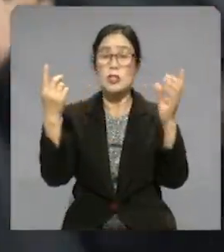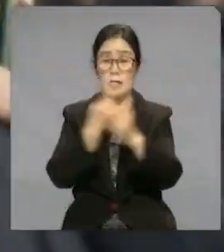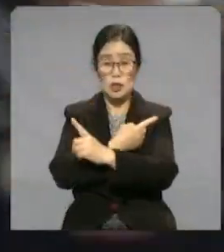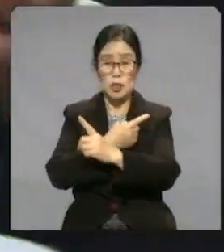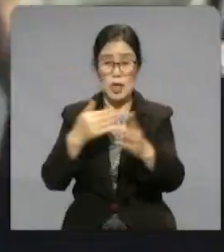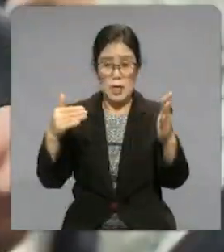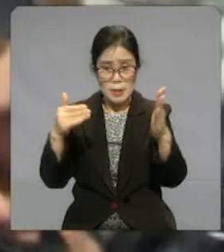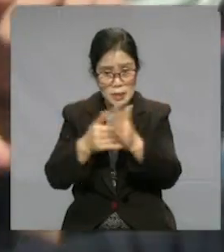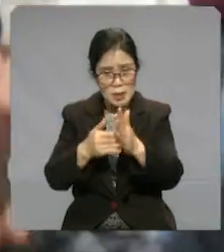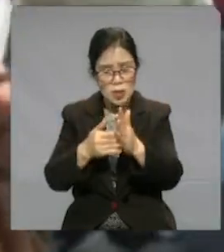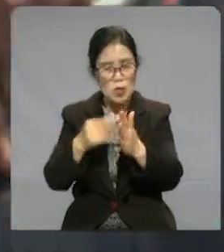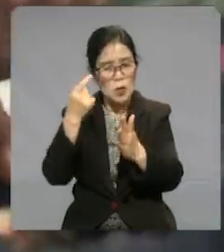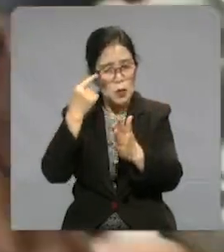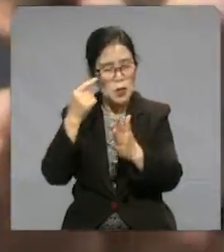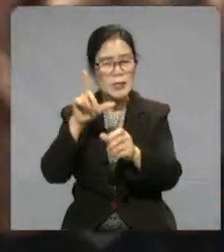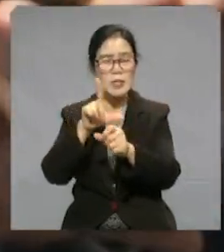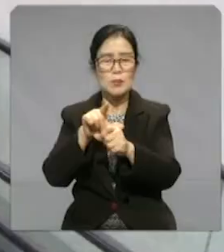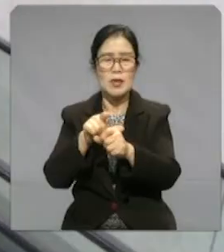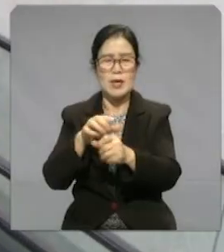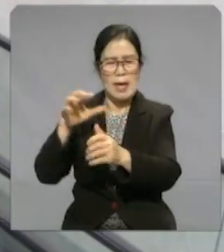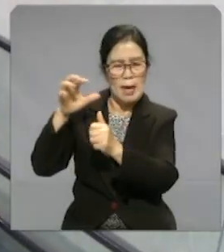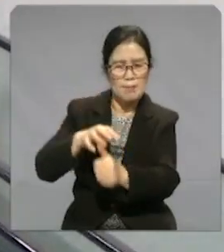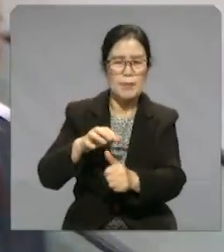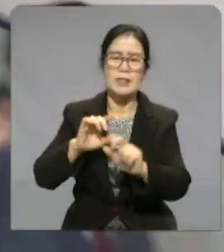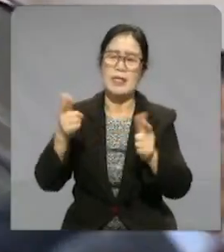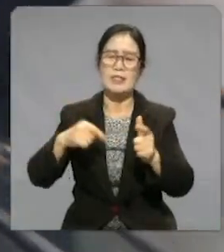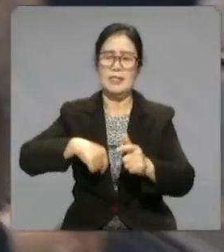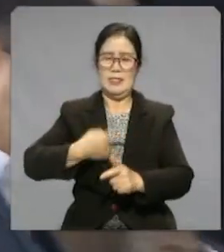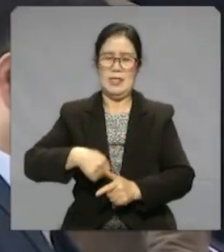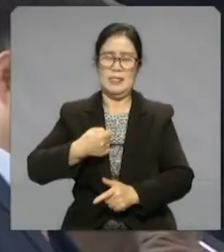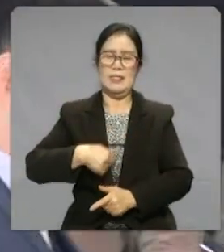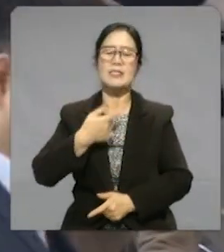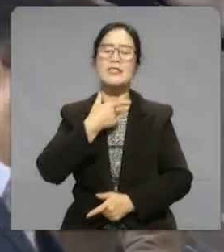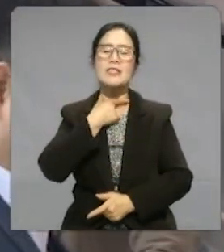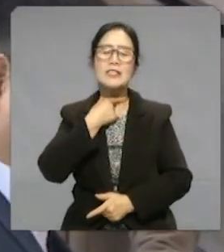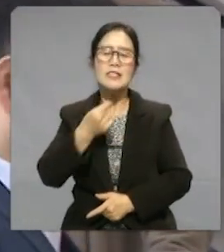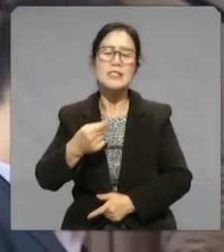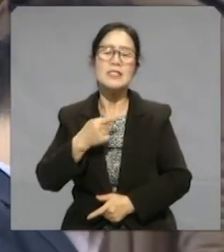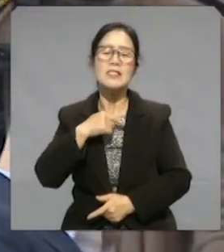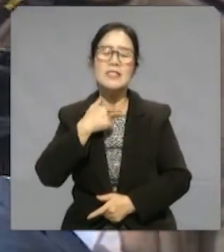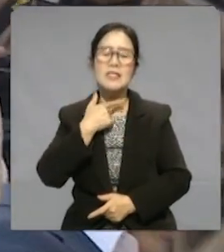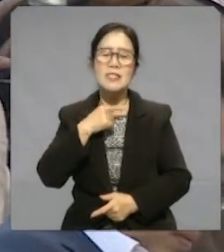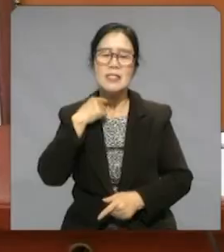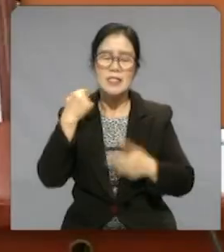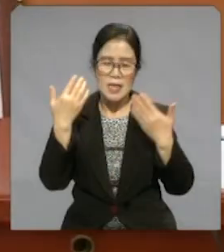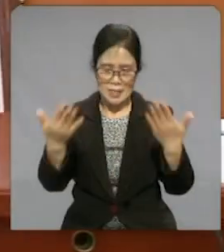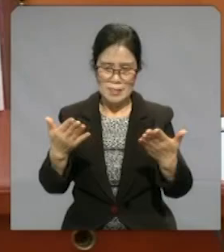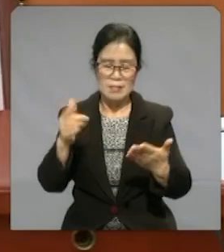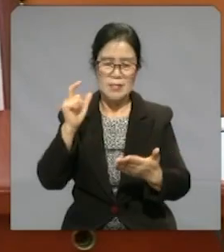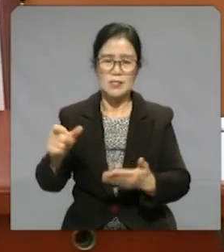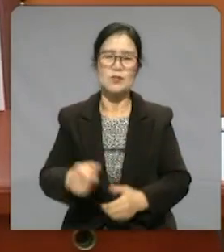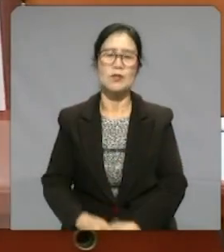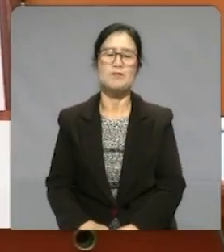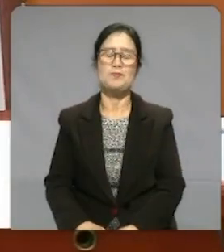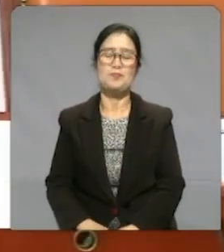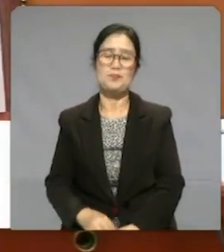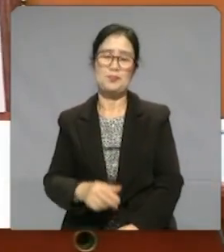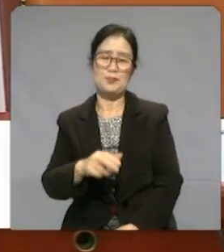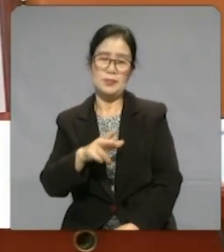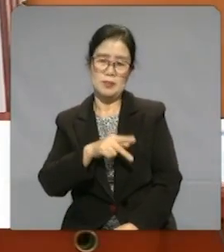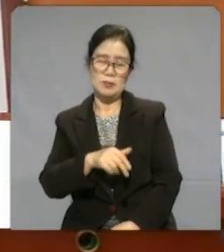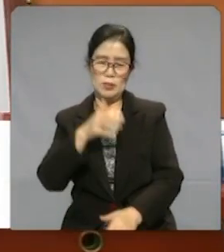고른 것을 볼 때 압박이 아닌 자발적인 희생이었음을 강조한 행보로 풀이됩니다. 장 의원이